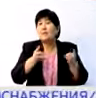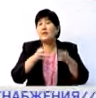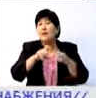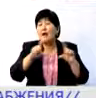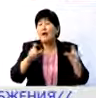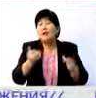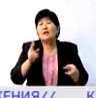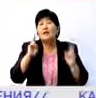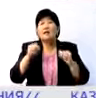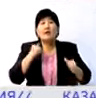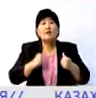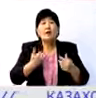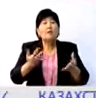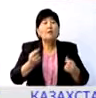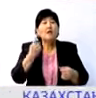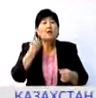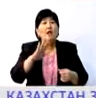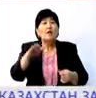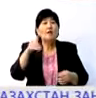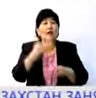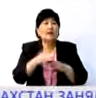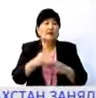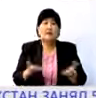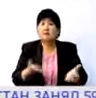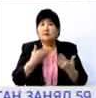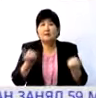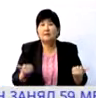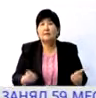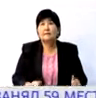ни парикмахерских. Не получено ни одного гранта или кредита.